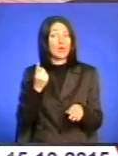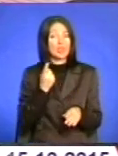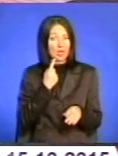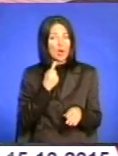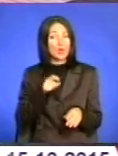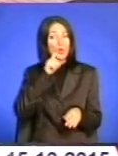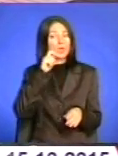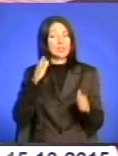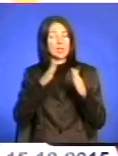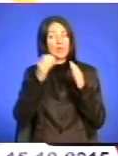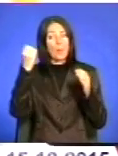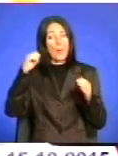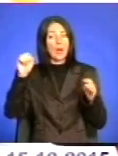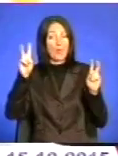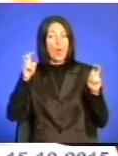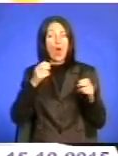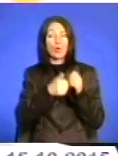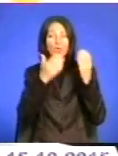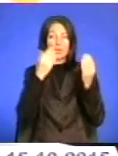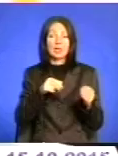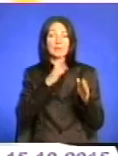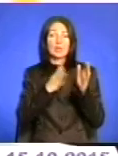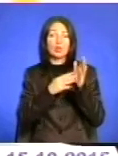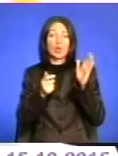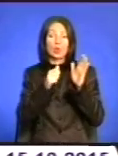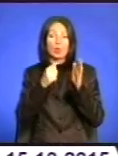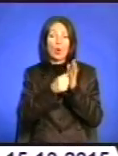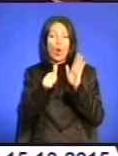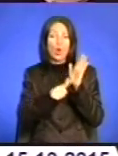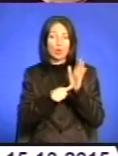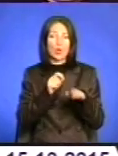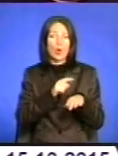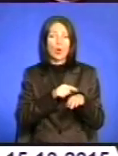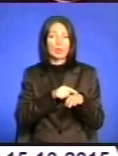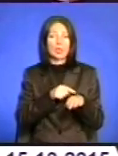щоденно з 9 до 18 години. Набір триватиме до 4 листопада.